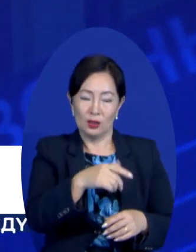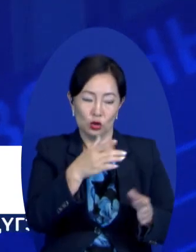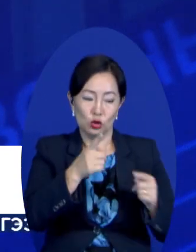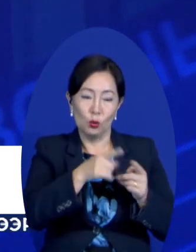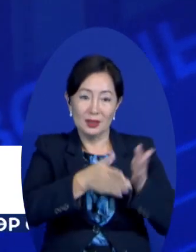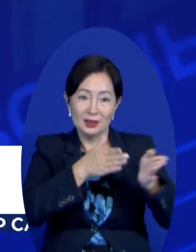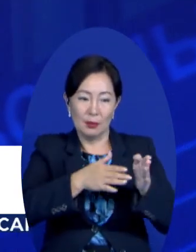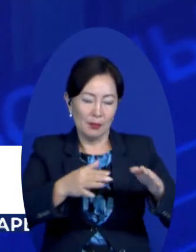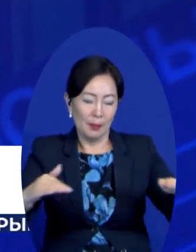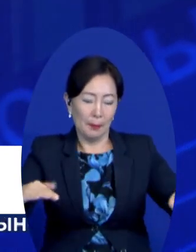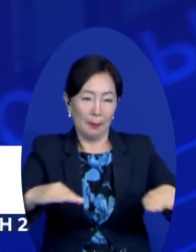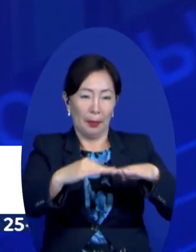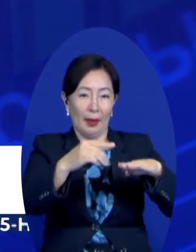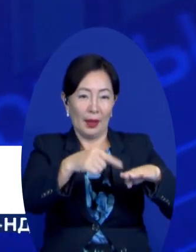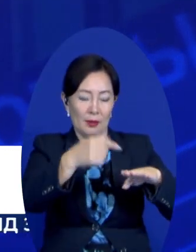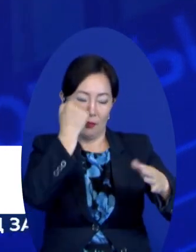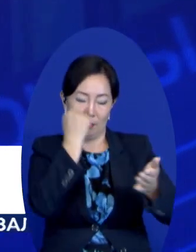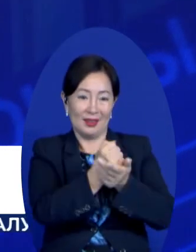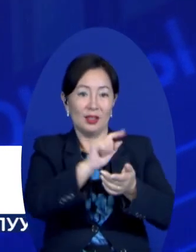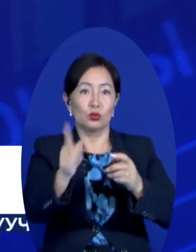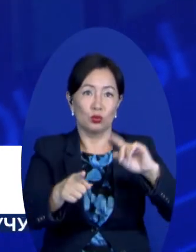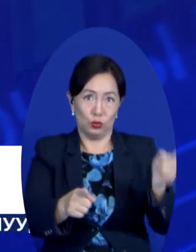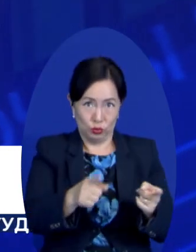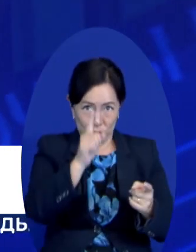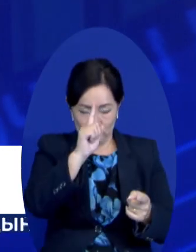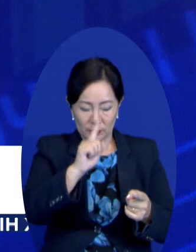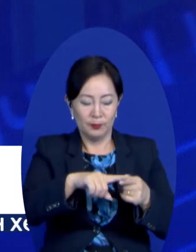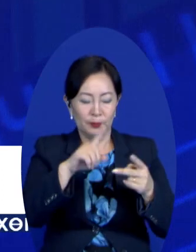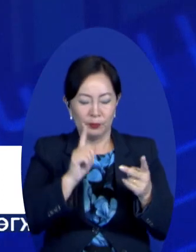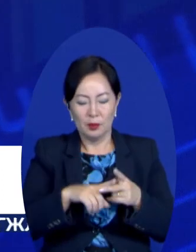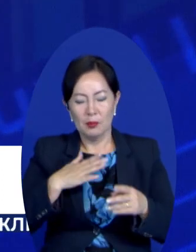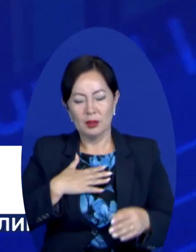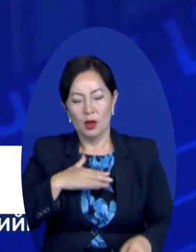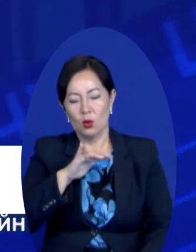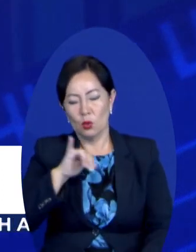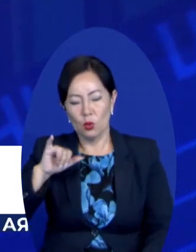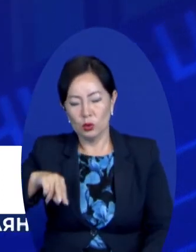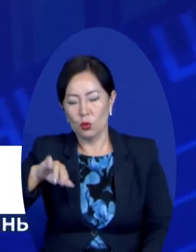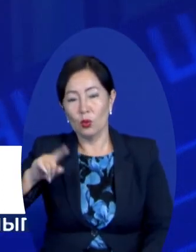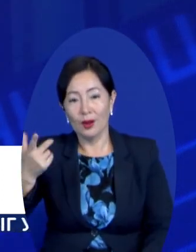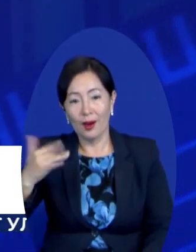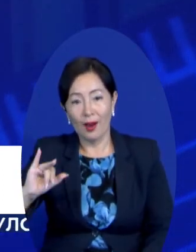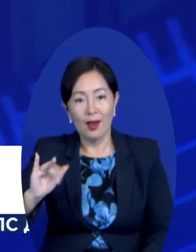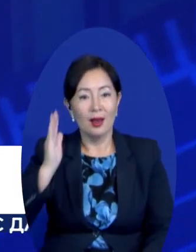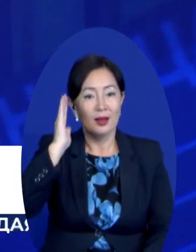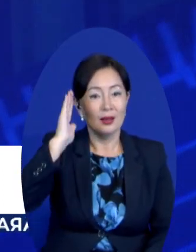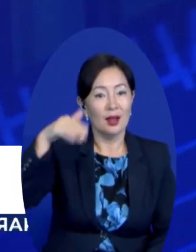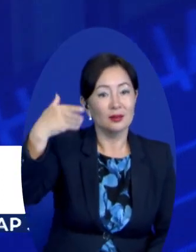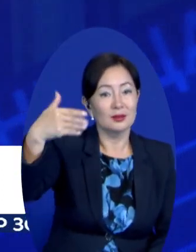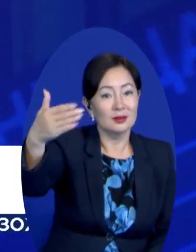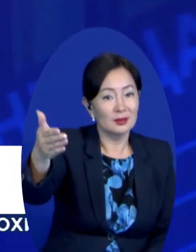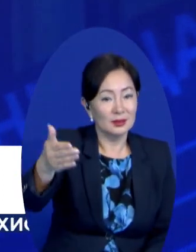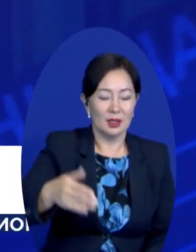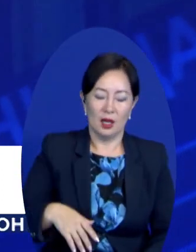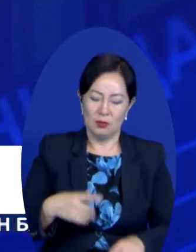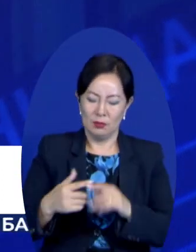өгтлцлийн цэгийг дээд түвшиндээ бол ингээд баталгаажууллаа л та. Тэгэхээр ер нь манай уул уурхайн салбарын одоо цаашаага одоо